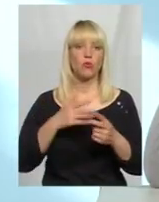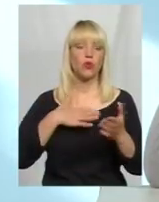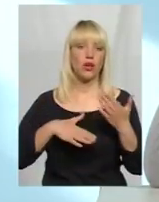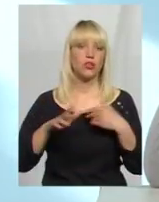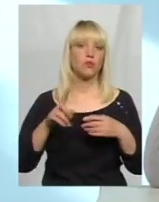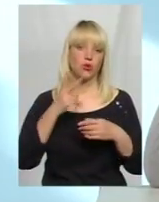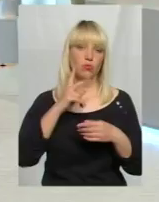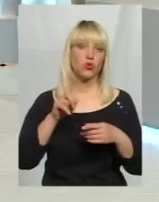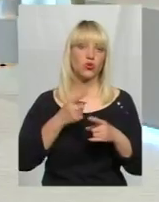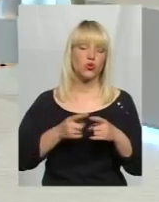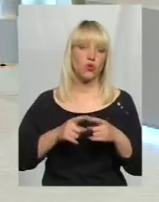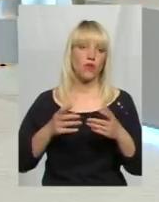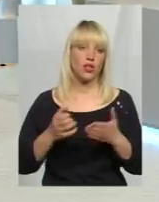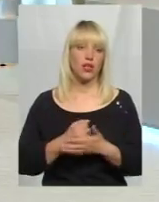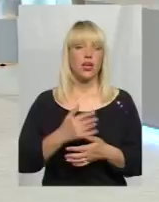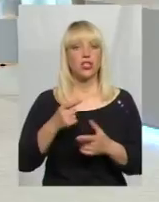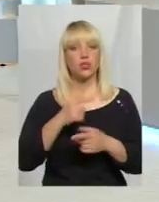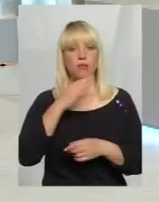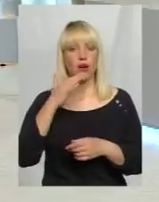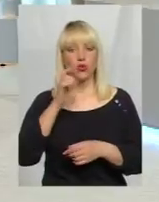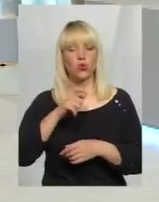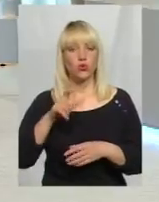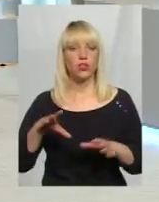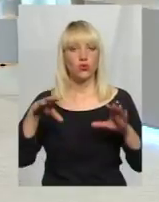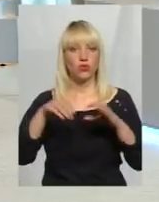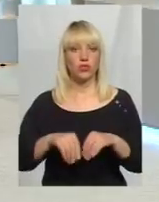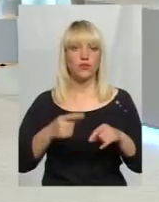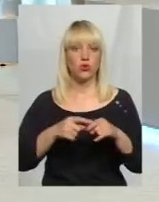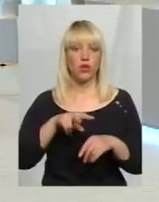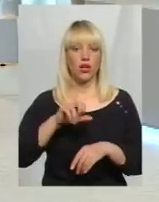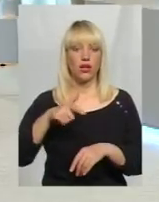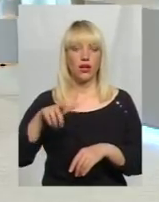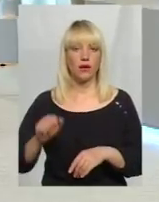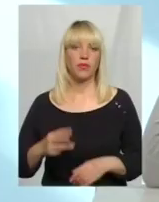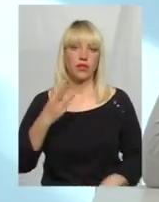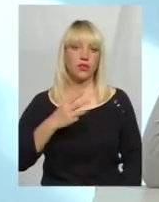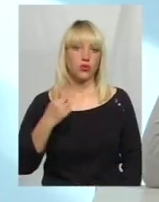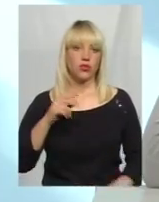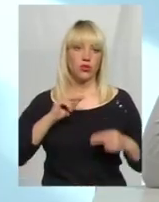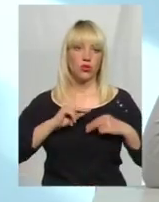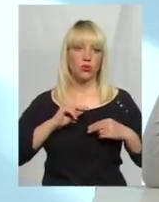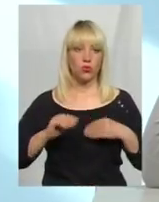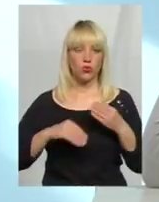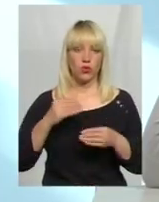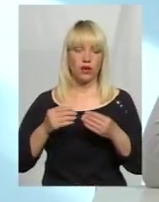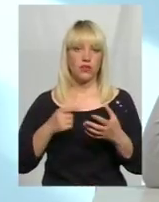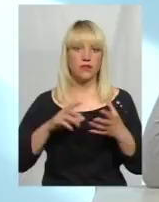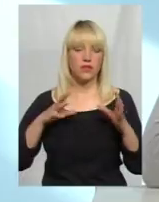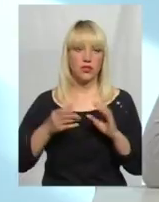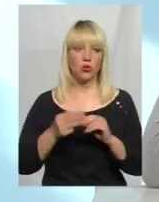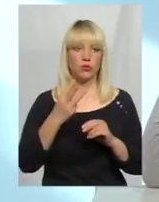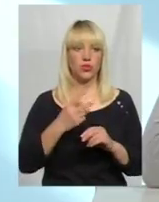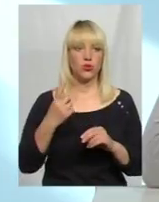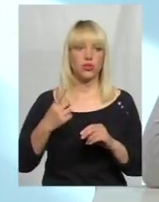що з того вийде. Чи багато людей, чи багато підприємців увійшли до цієї ліги? 31 роботодавець. В цілому